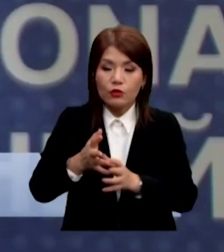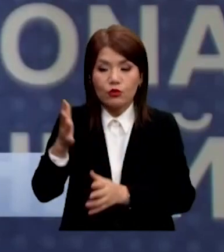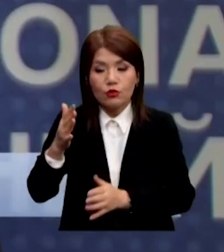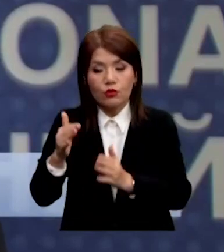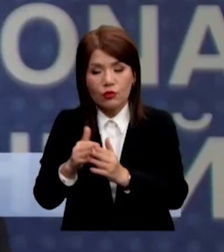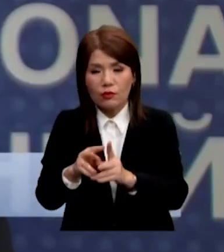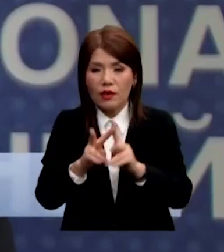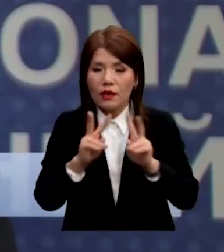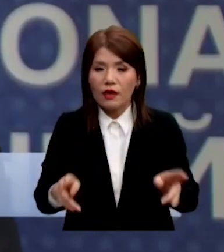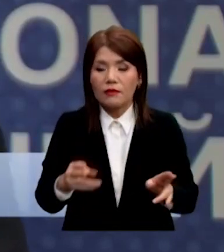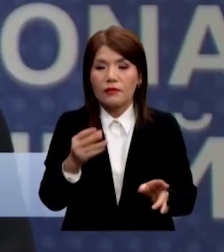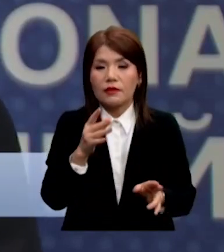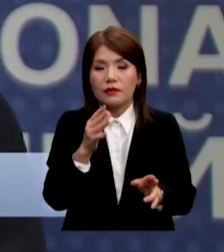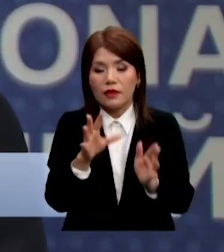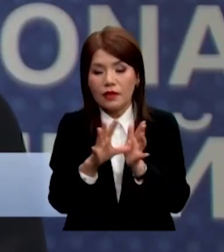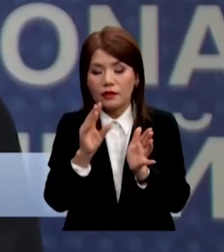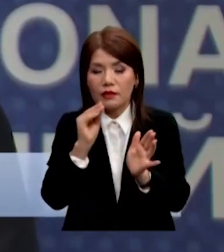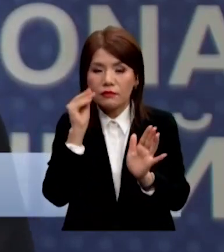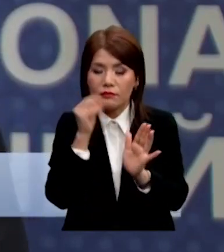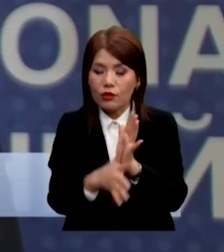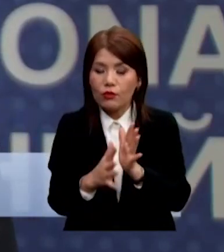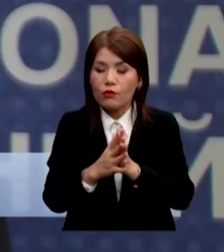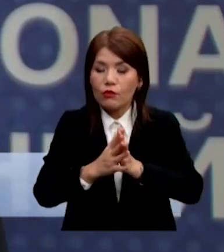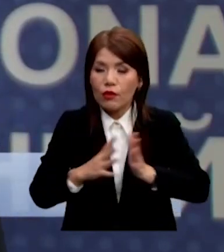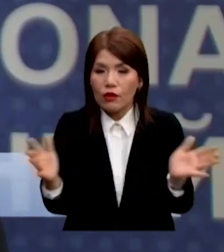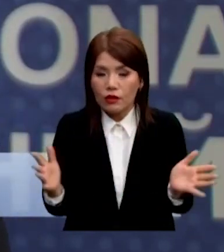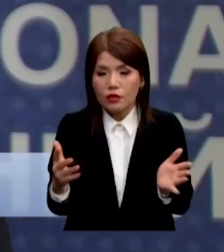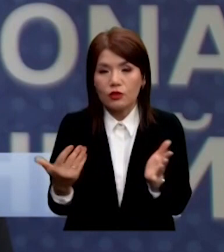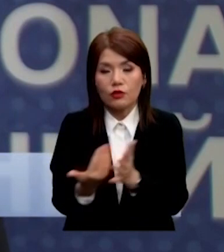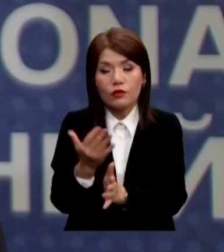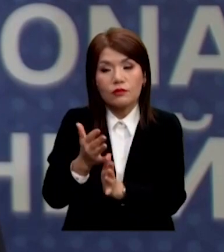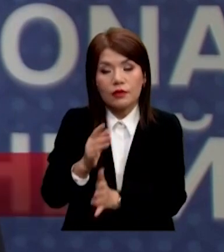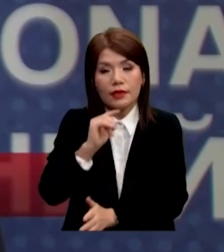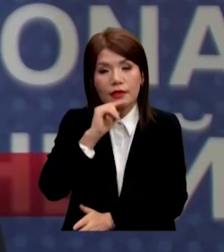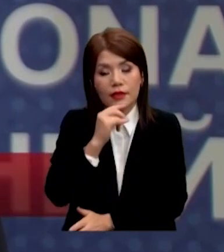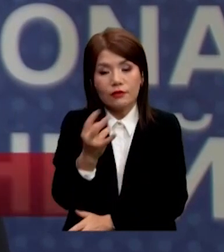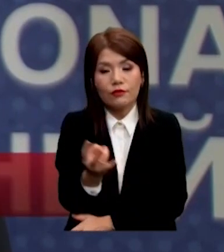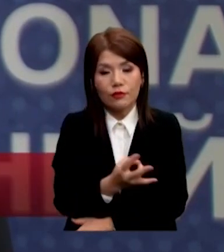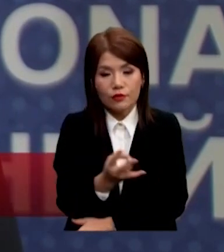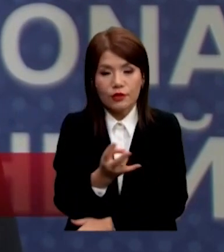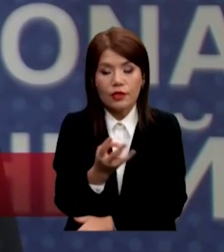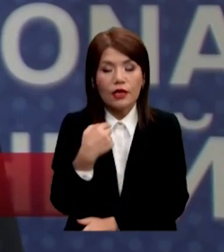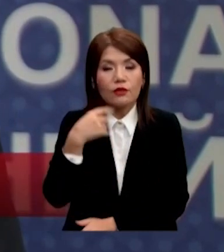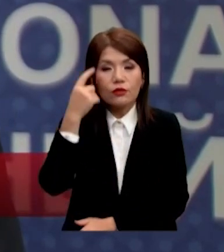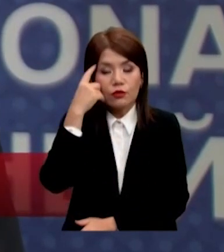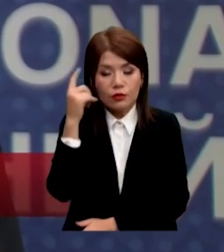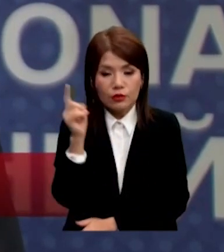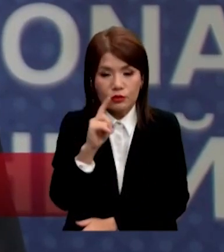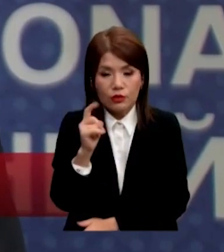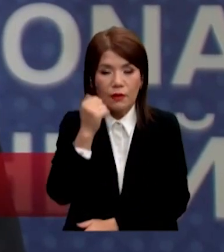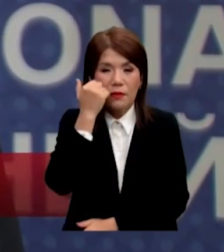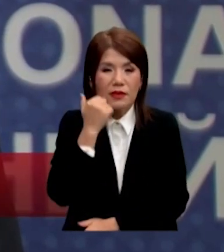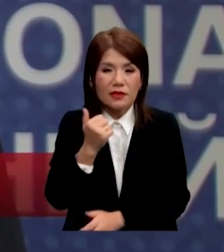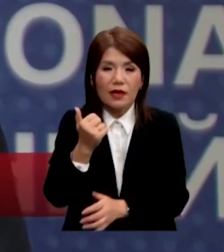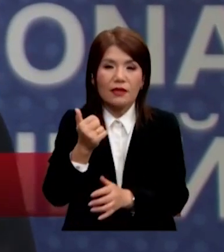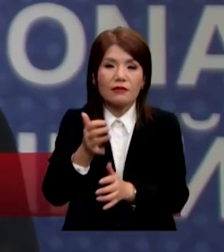ужесточать, мне кажется, требования энергоэффективности вновь возводимым и новым зданиям. Также я считаю, что по старым зданиям